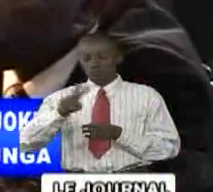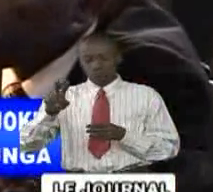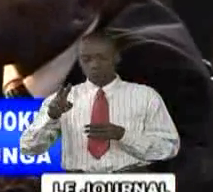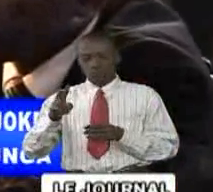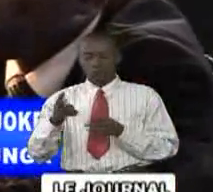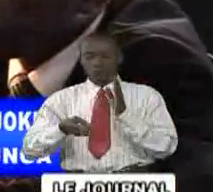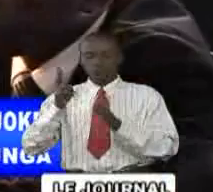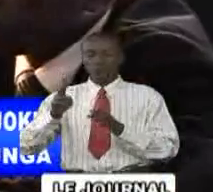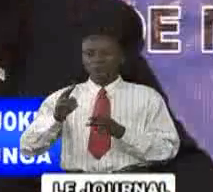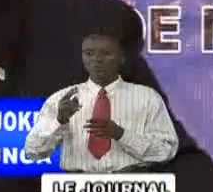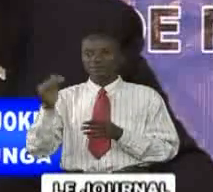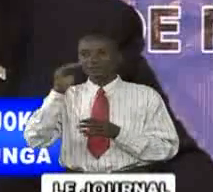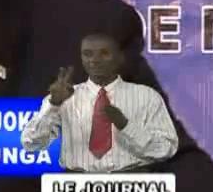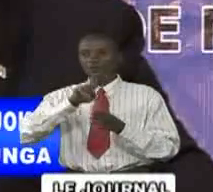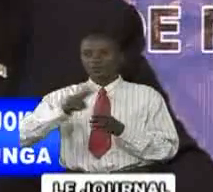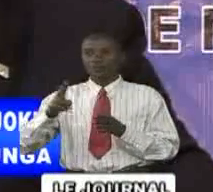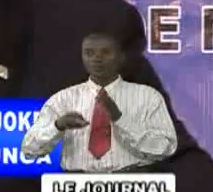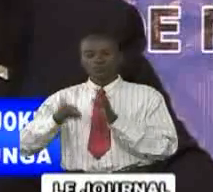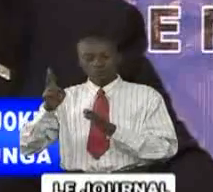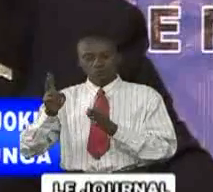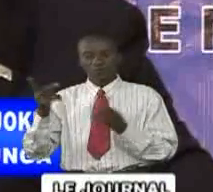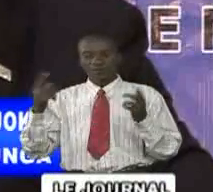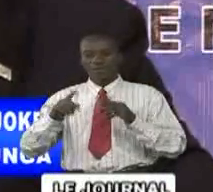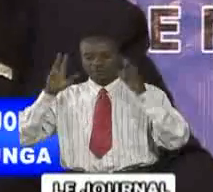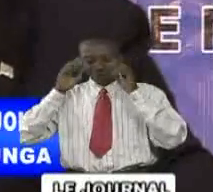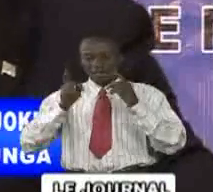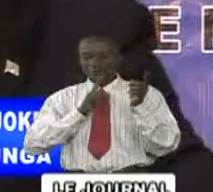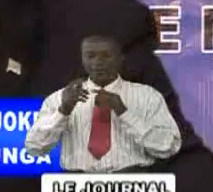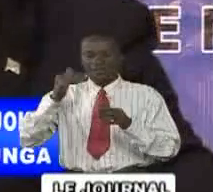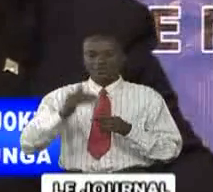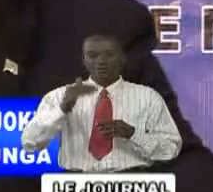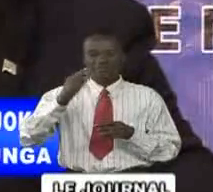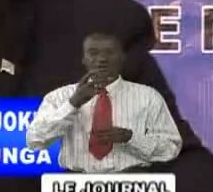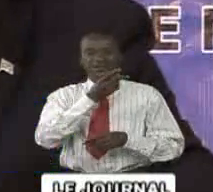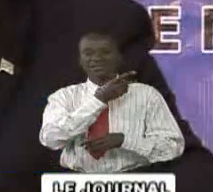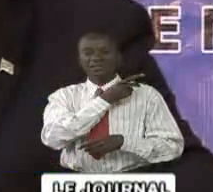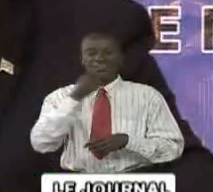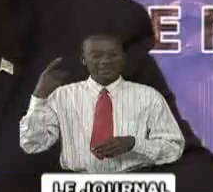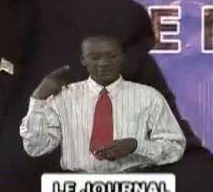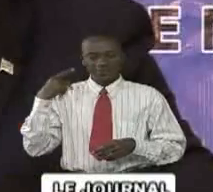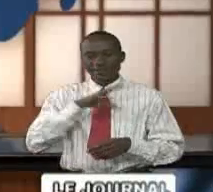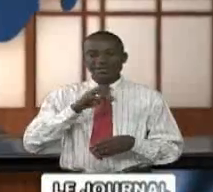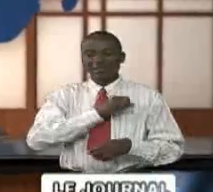2012 à l'occasion de son adresse devant les deux chambres du Parlement réunies en congrès.